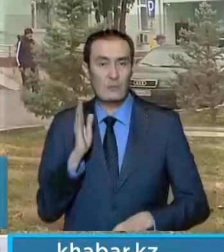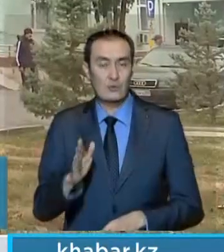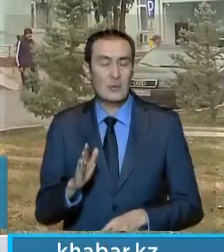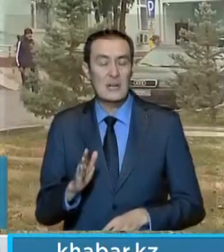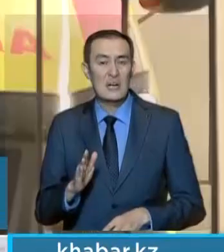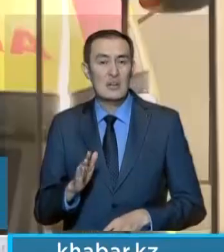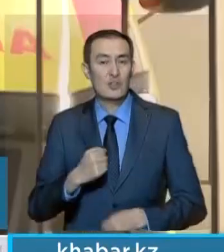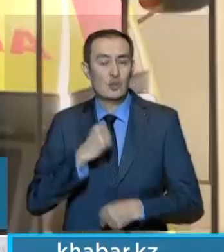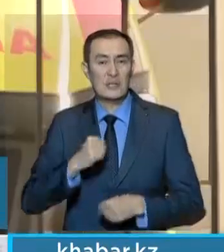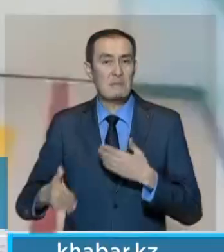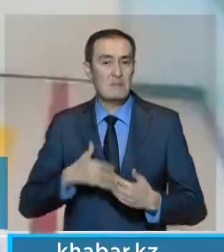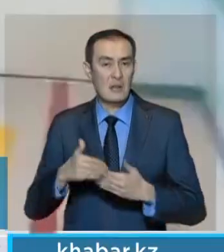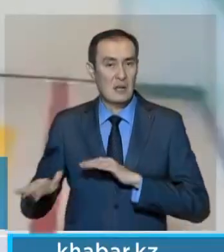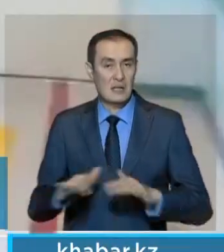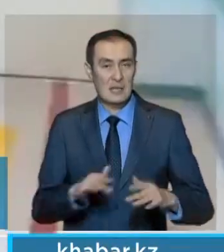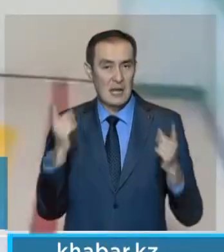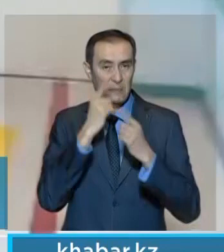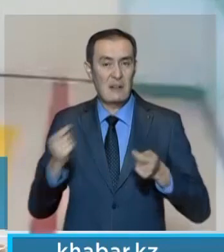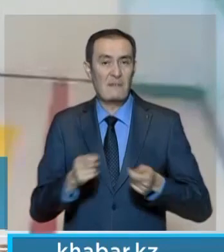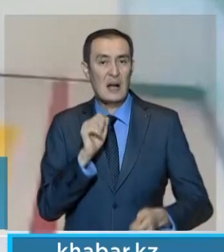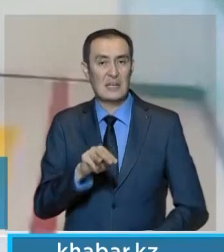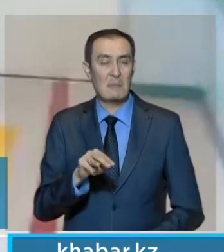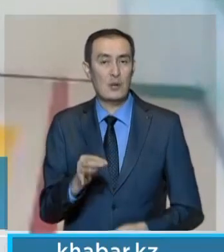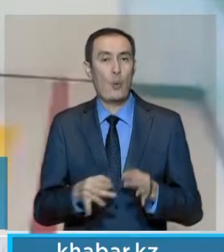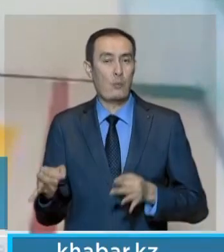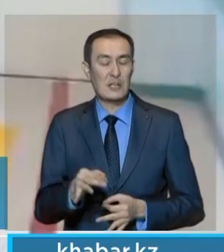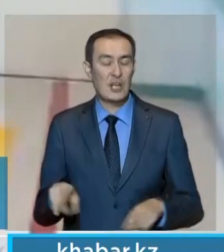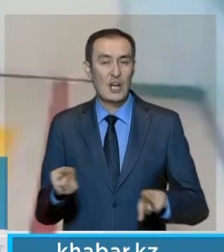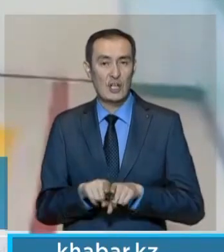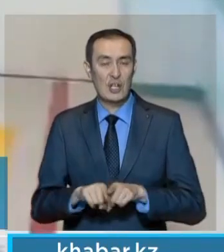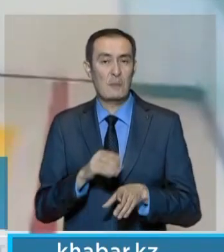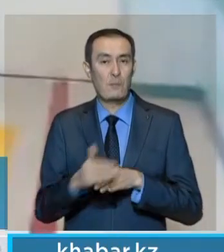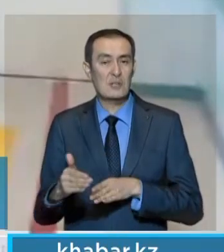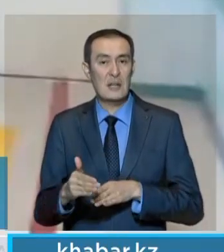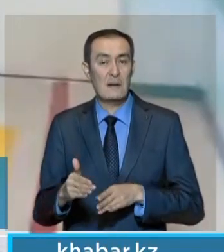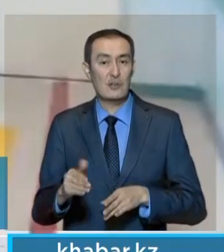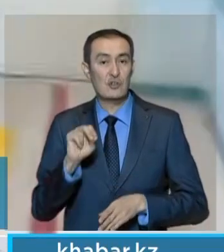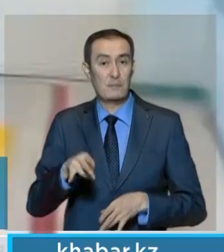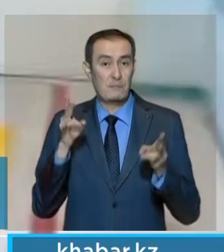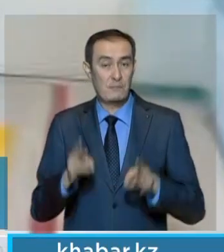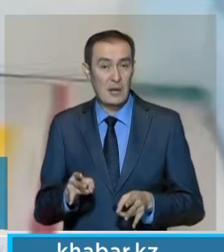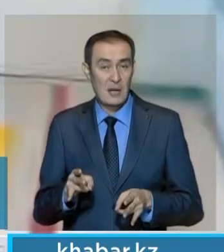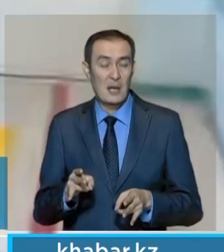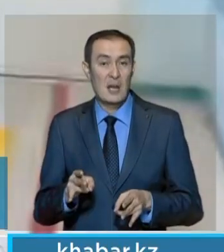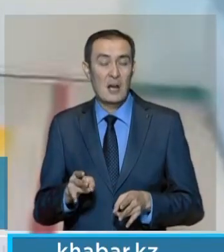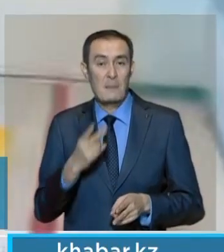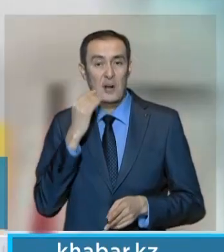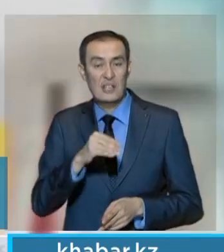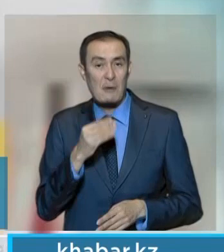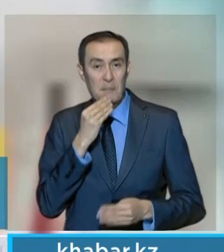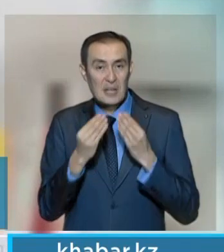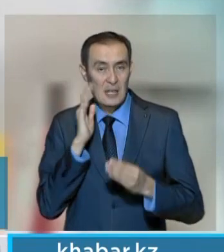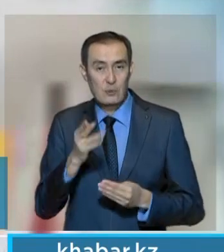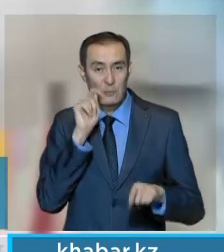приняты самые жесткие меры, отметили в акимате области. Кроме того, после произошедшего проверить на качество питания